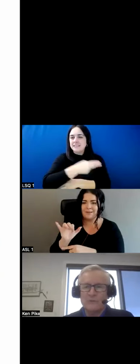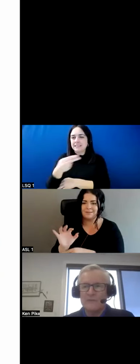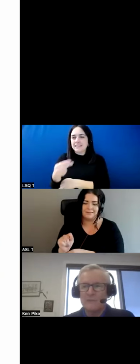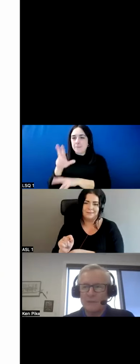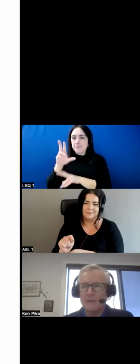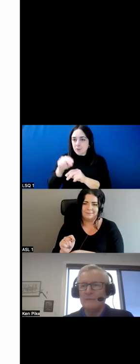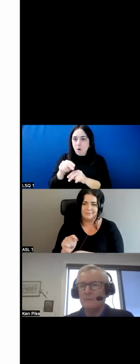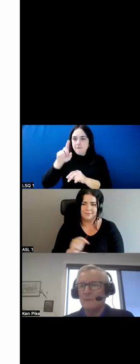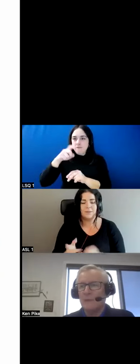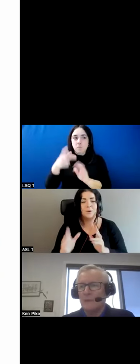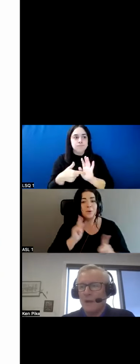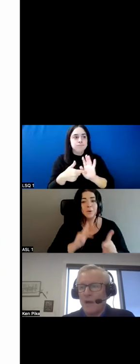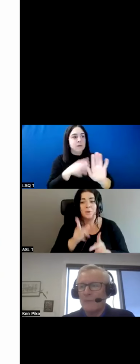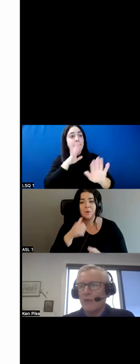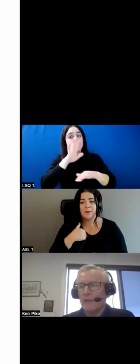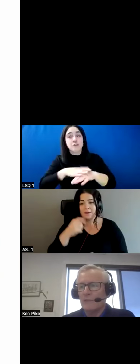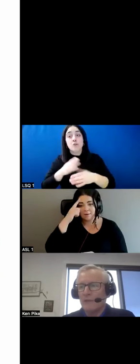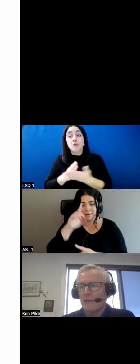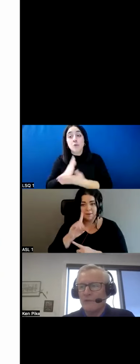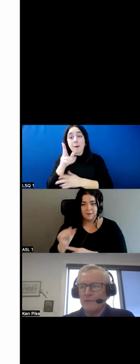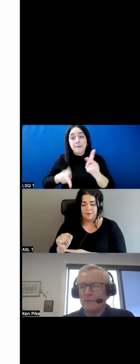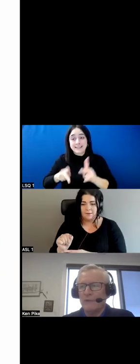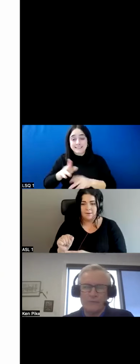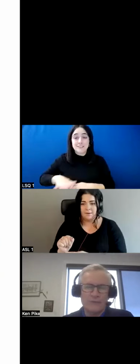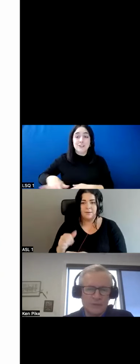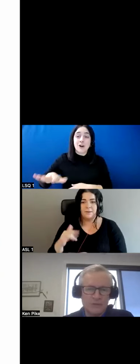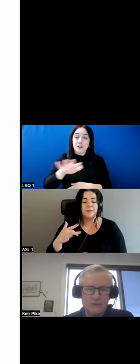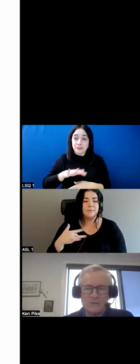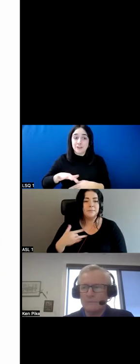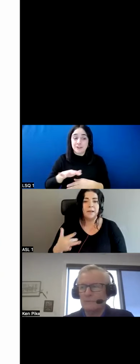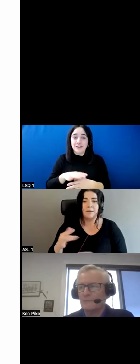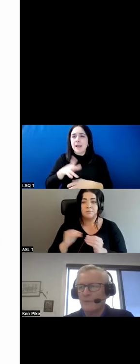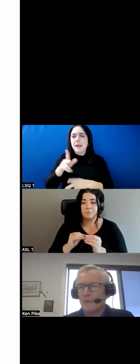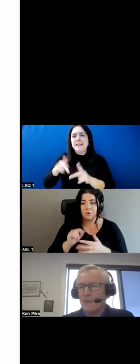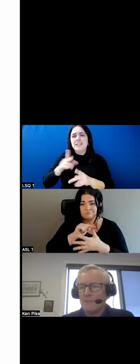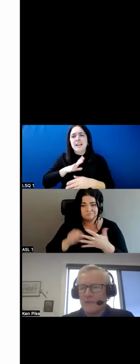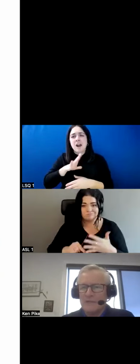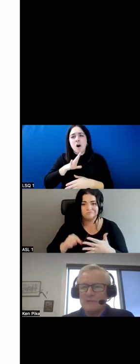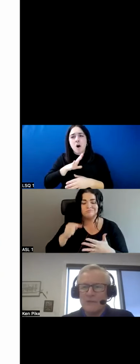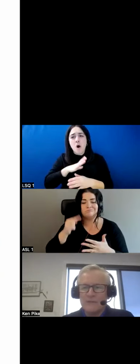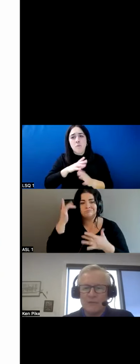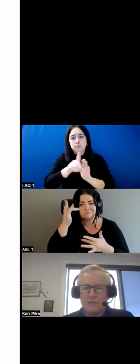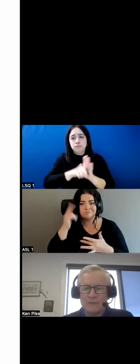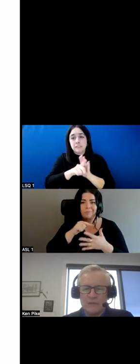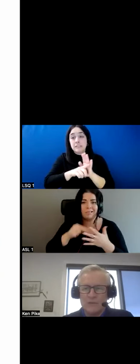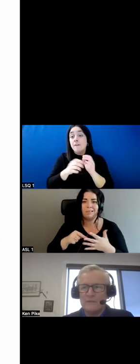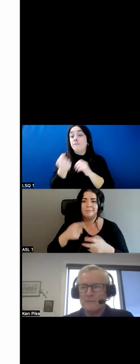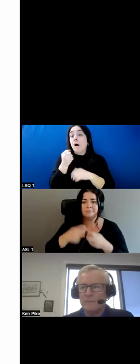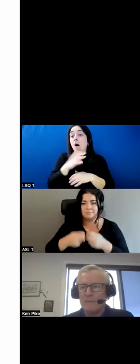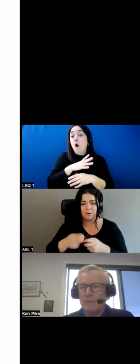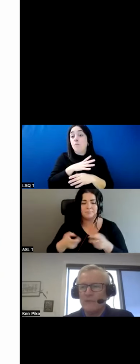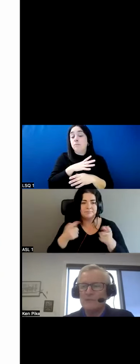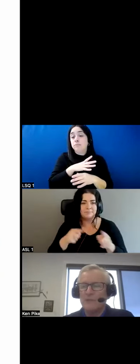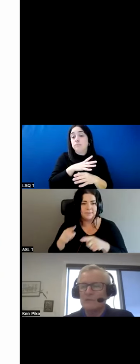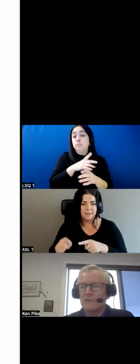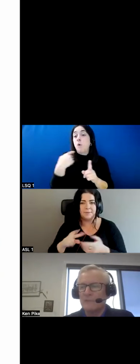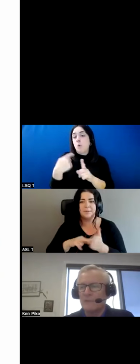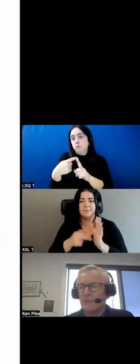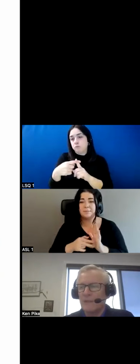personne. Mais les personnes ayant une déficience intellectuelle sont plus susceptibles d'avoir d'autres problèmes de santé. À cause de